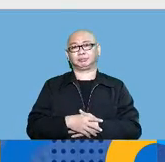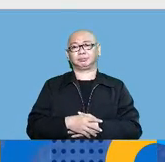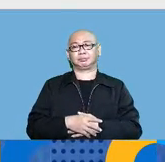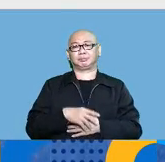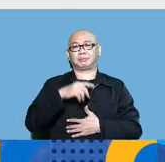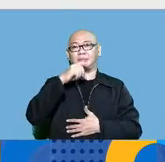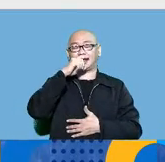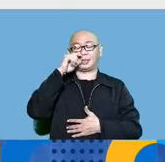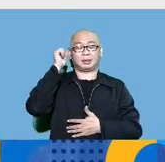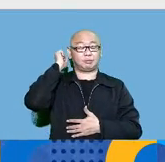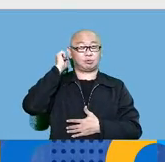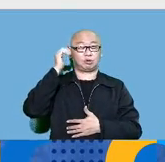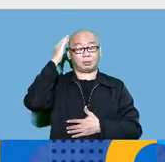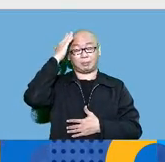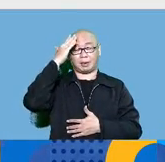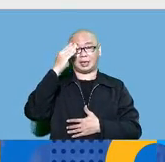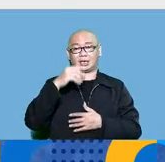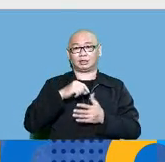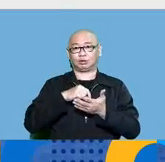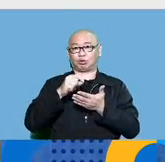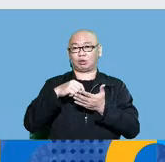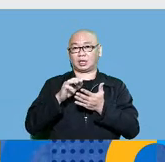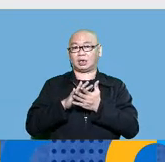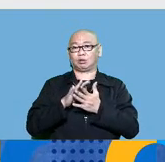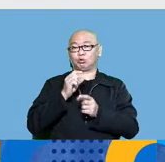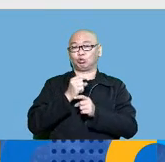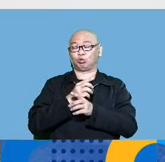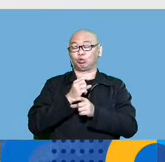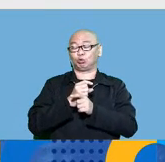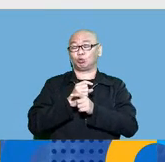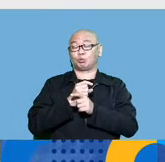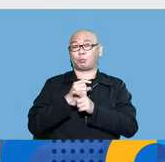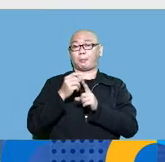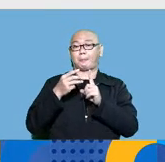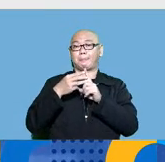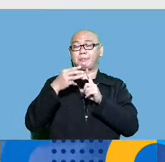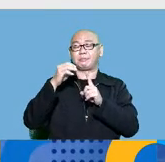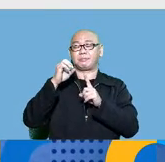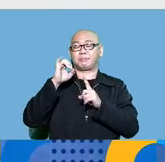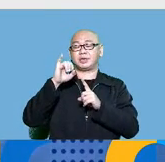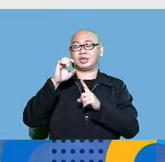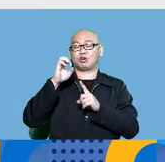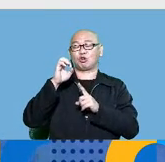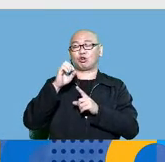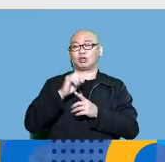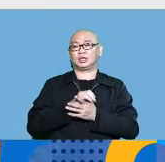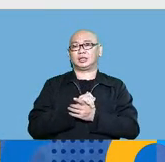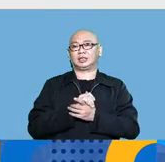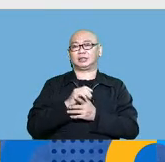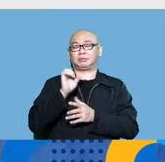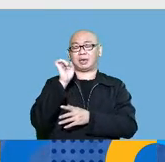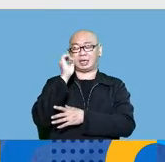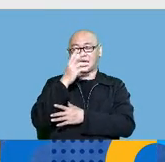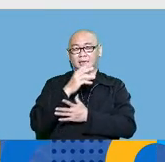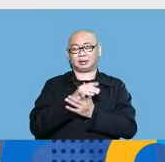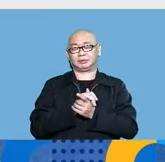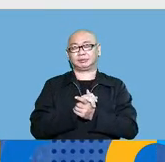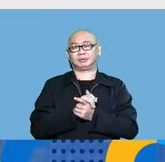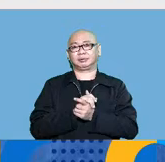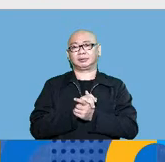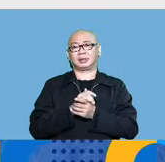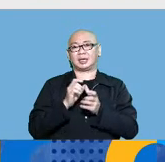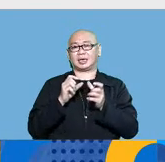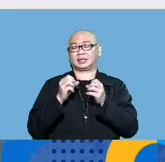Bapak Ibu Kepala Sekolah dan Guru Biologi SMA Negeri 3 Semarang, SMA Negeri 4 Semarang,